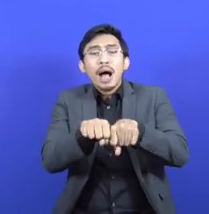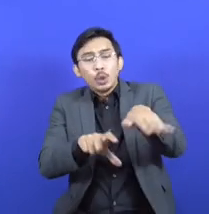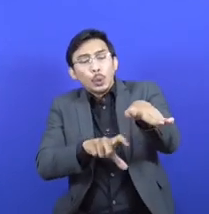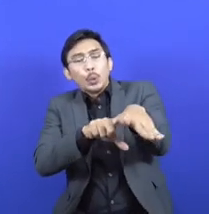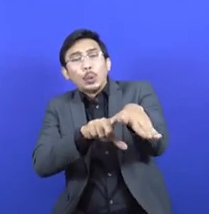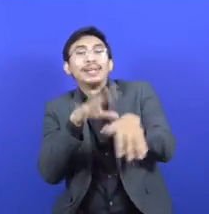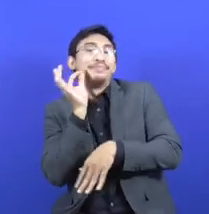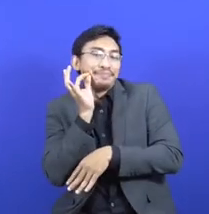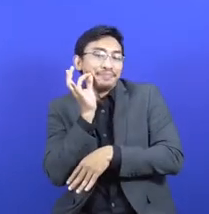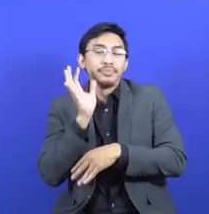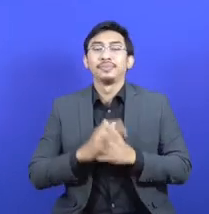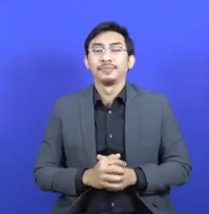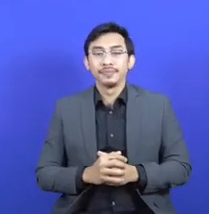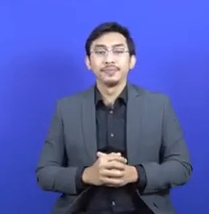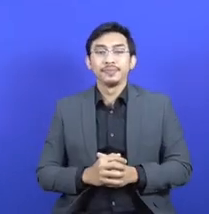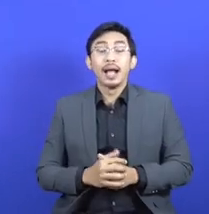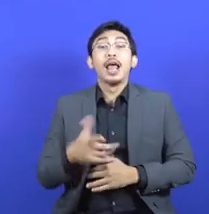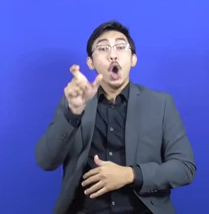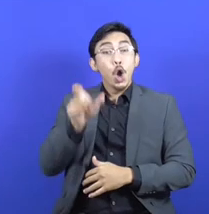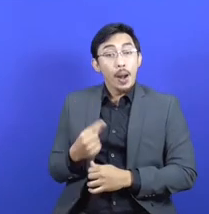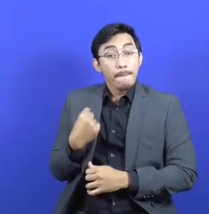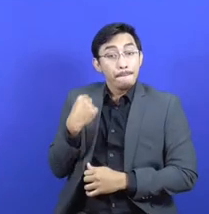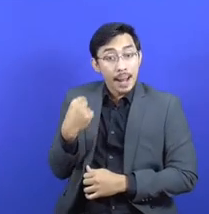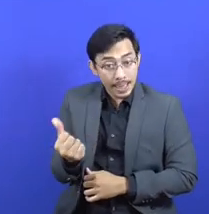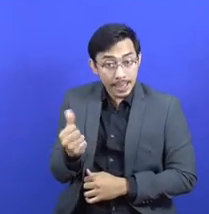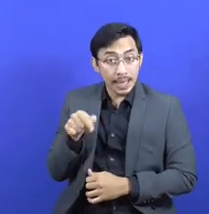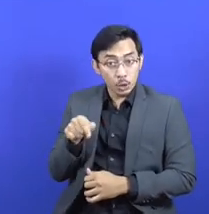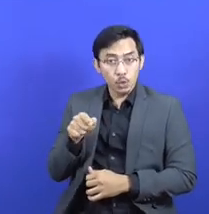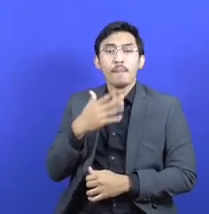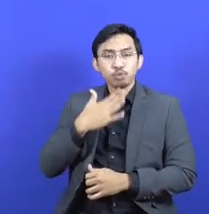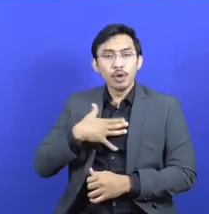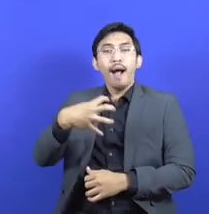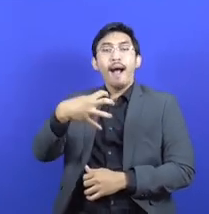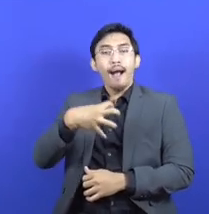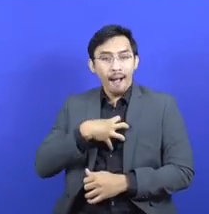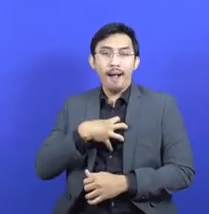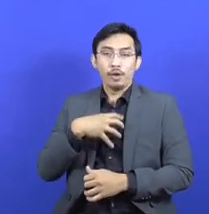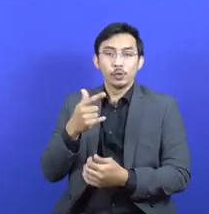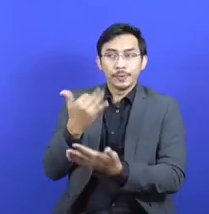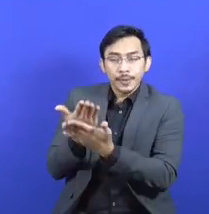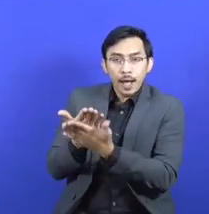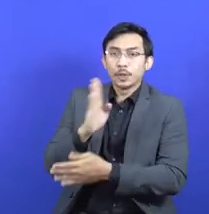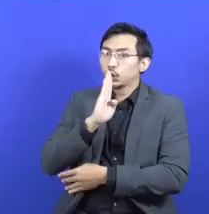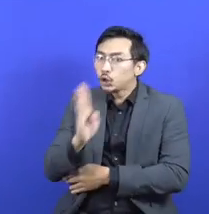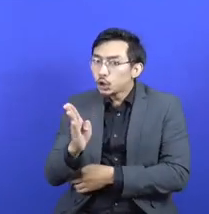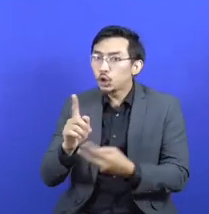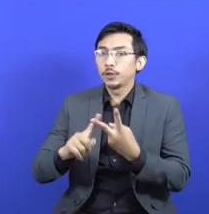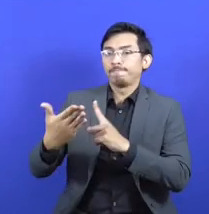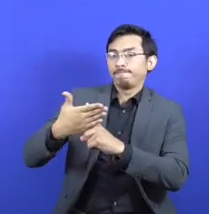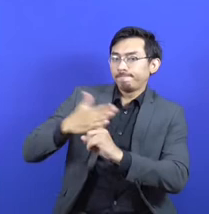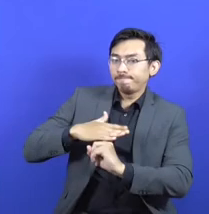maaf. Jadi sebagai konsumen lah, berdasarkan undang-undang kita berhak diperlakukan secara jujur dan